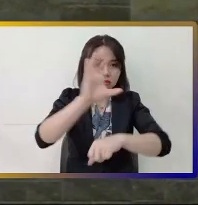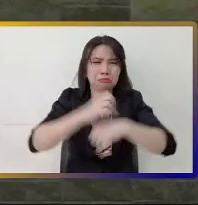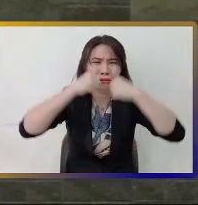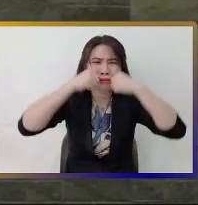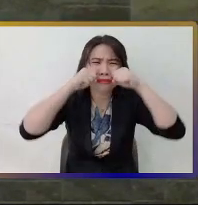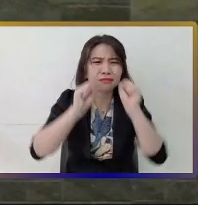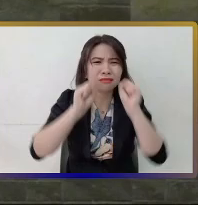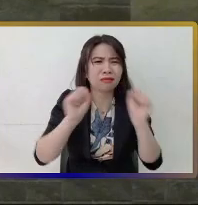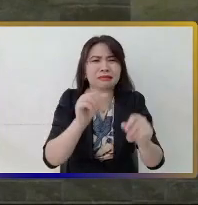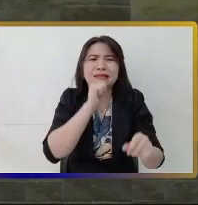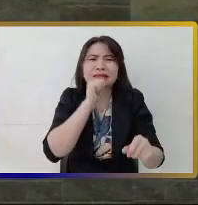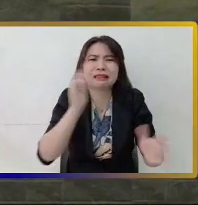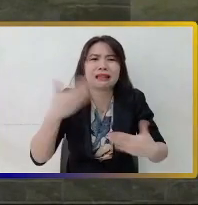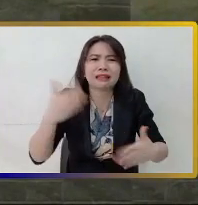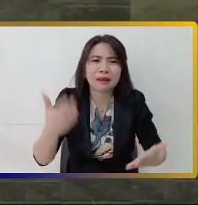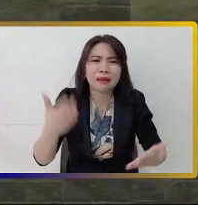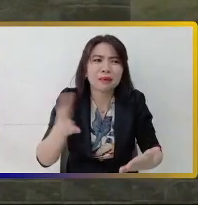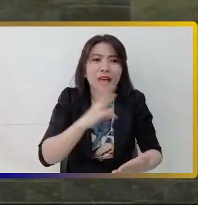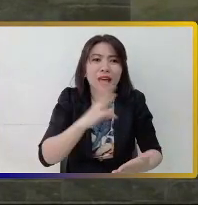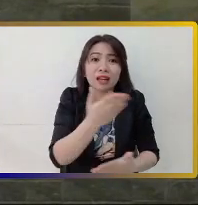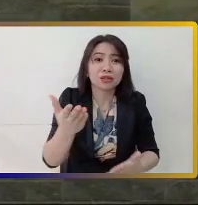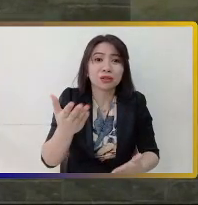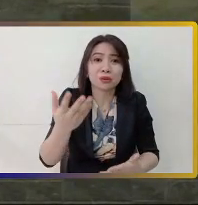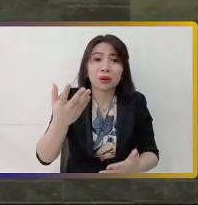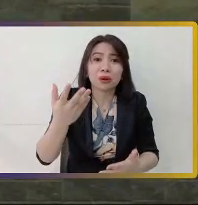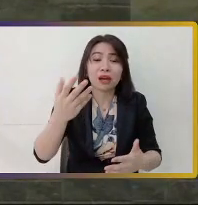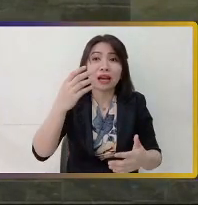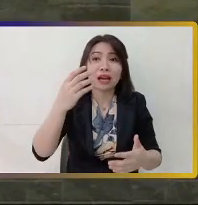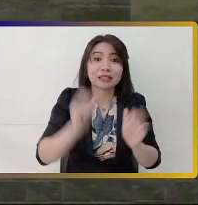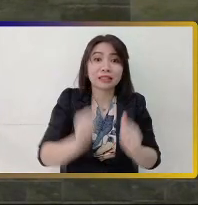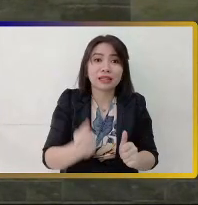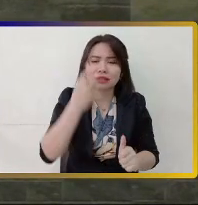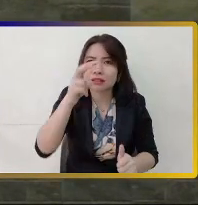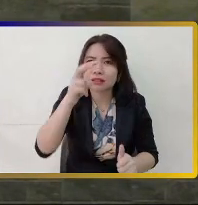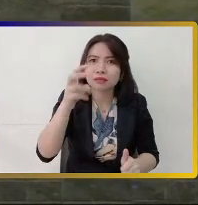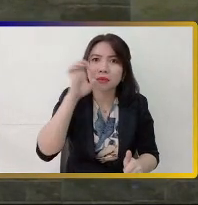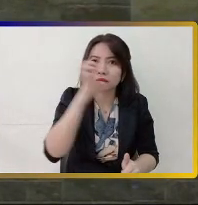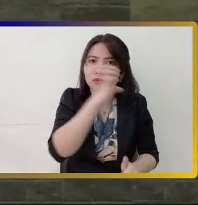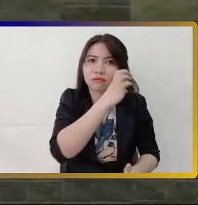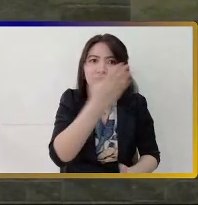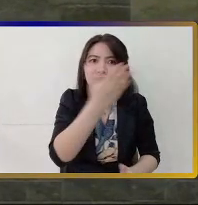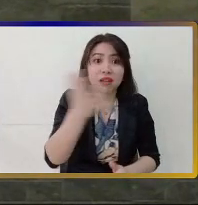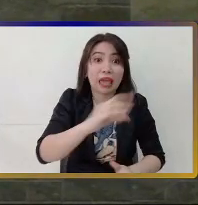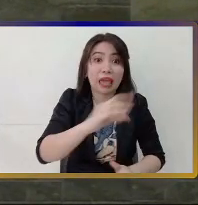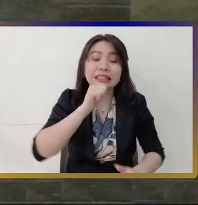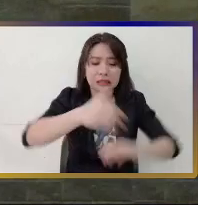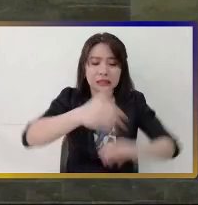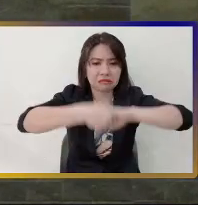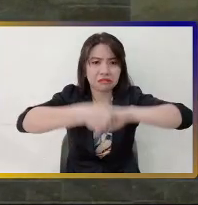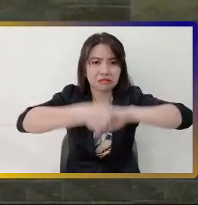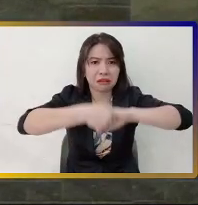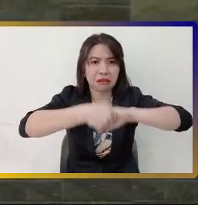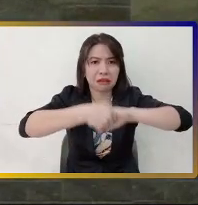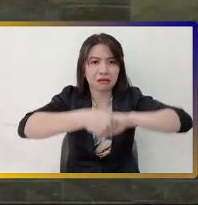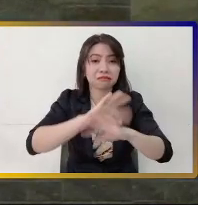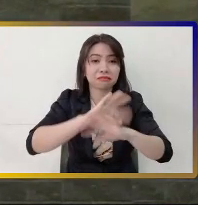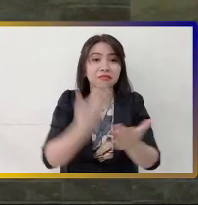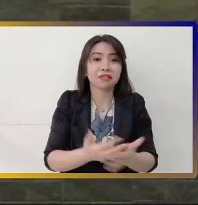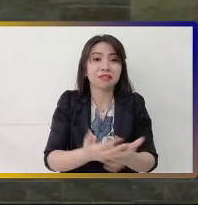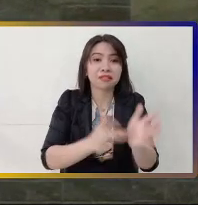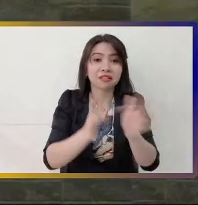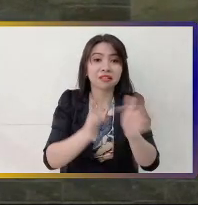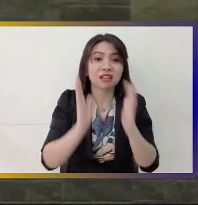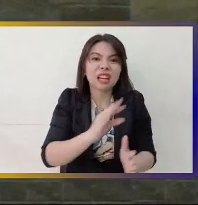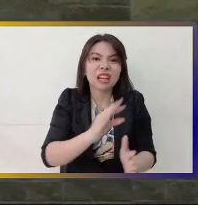yung dahilan para hindi ka makapagtingin ng eye to eye sa mga kapatiran? At hindi ka makapagkamay sa mga kapatiran? At hindi ka makapag-usap sa dapat